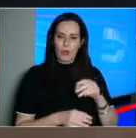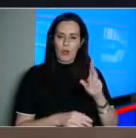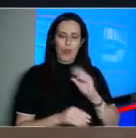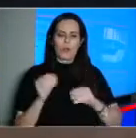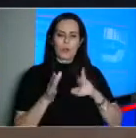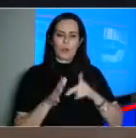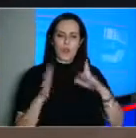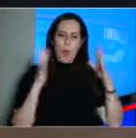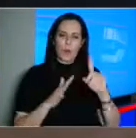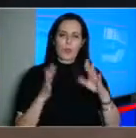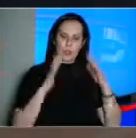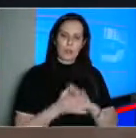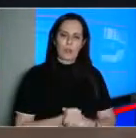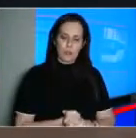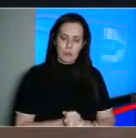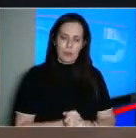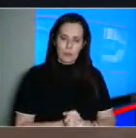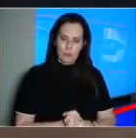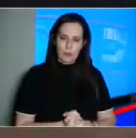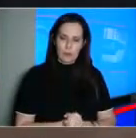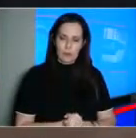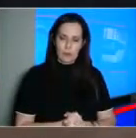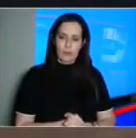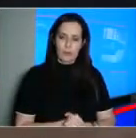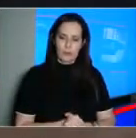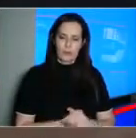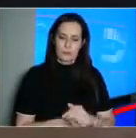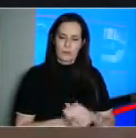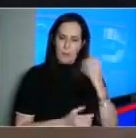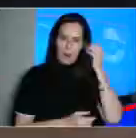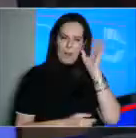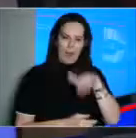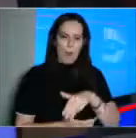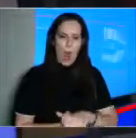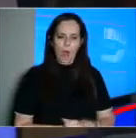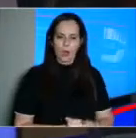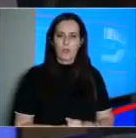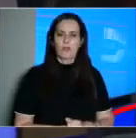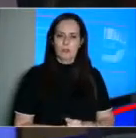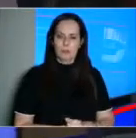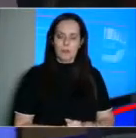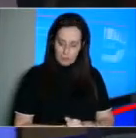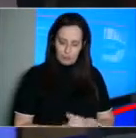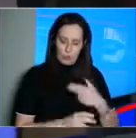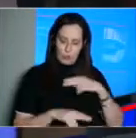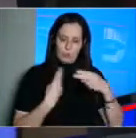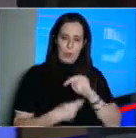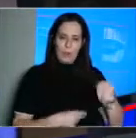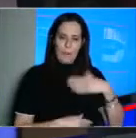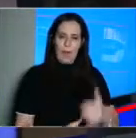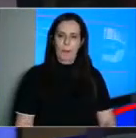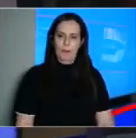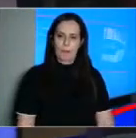כדי שלא יהיה עמוס ברכבת. תבוא תפרנס את הילדים של כולנו, כמו בלבל את המוח. טוב, מעברון ואנחנו הולכים לאייטם